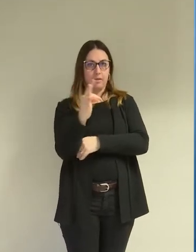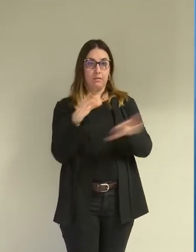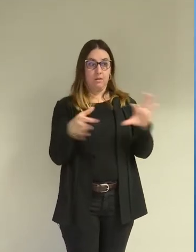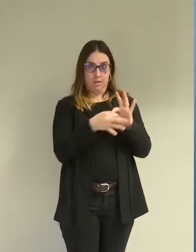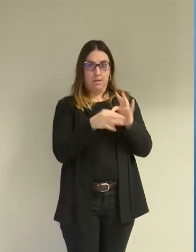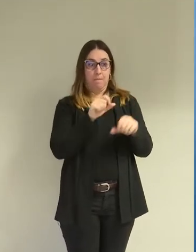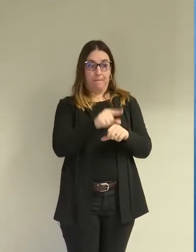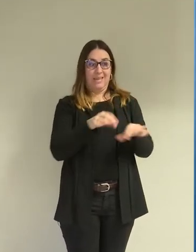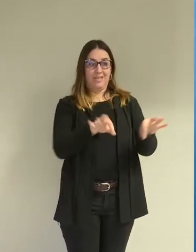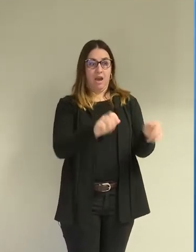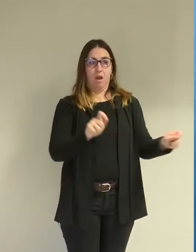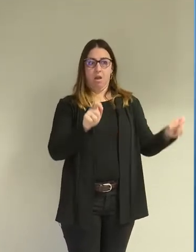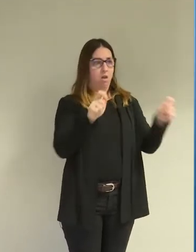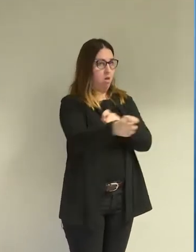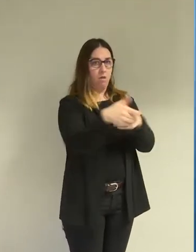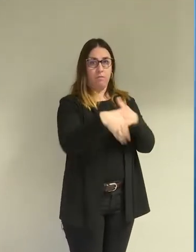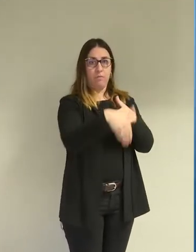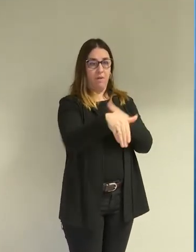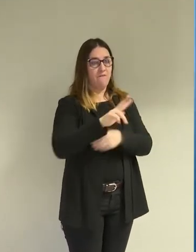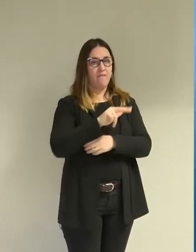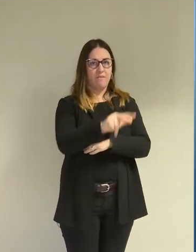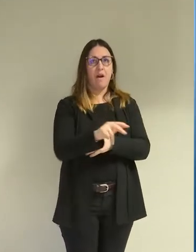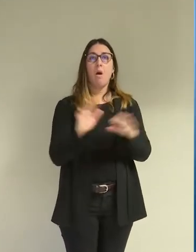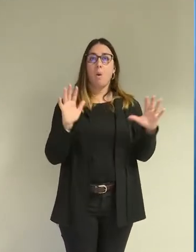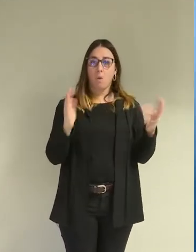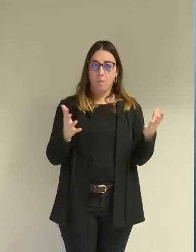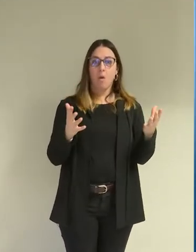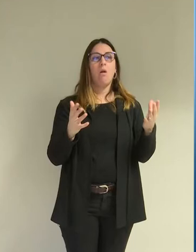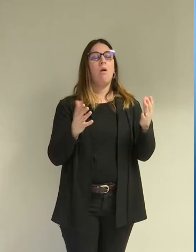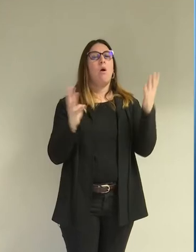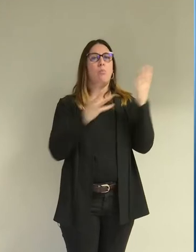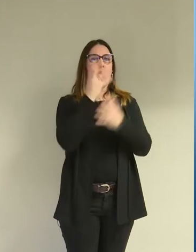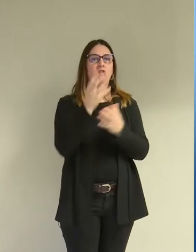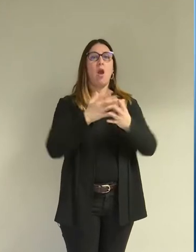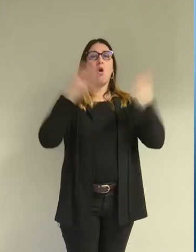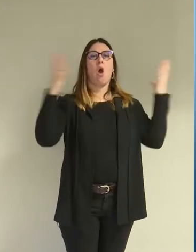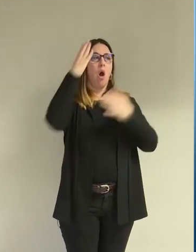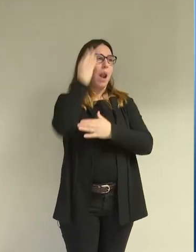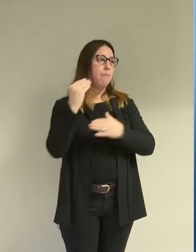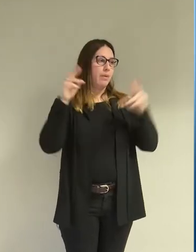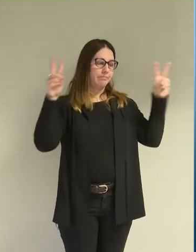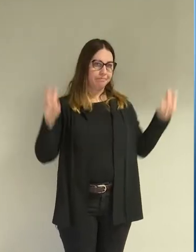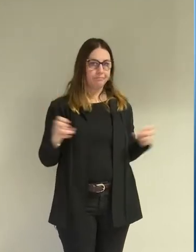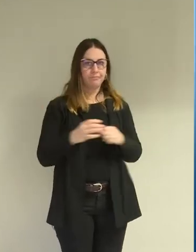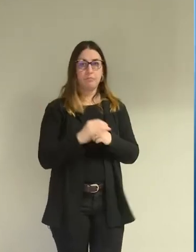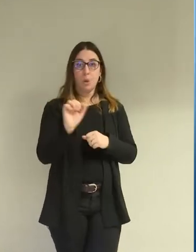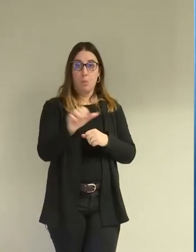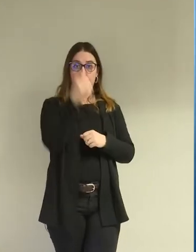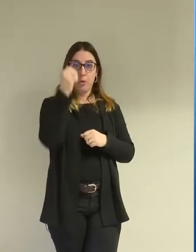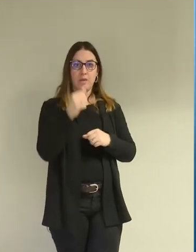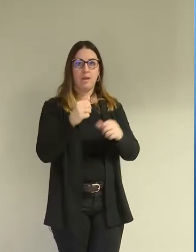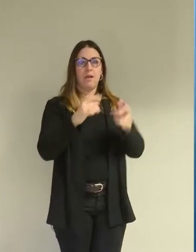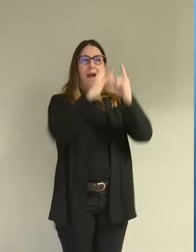profondeur dans les prochaines années grâce au projet grand alpes avec pour commencer la démolition de la halle